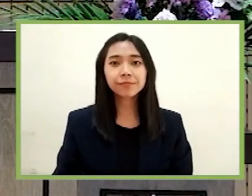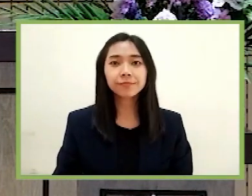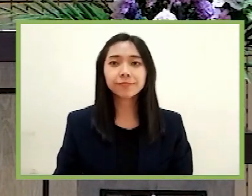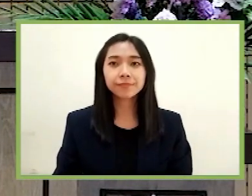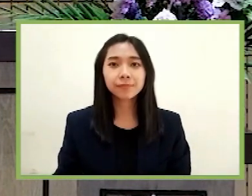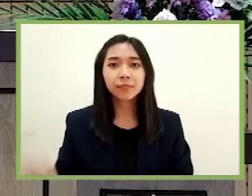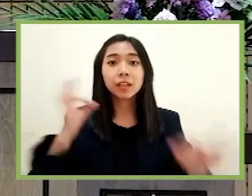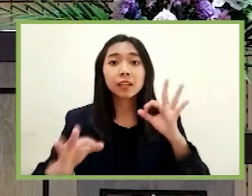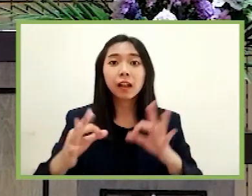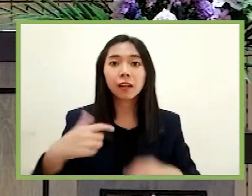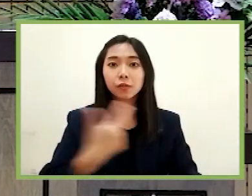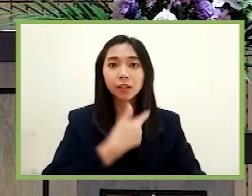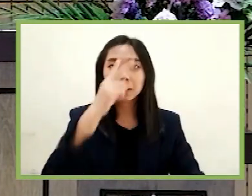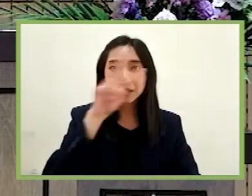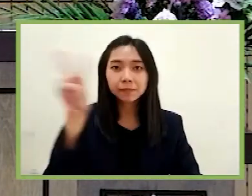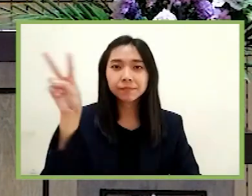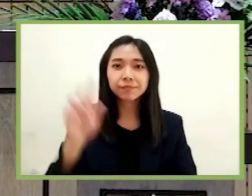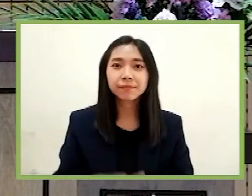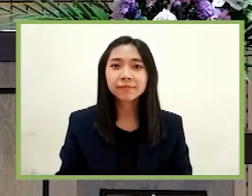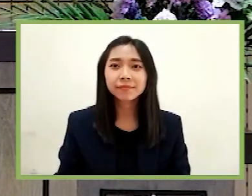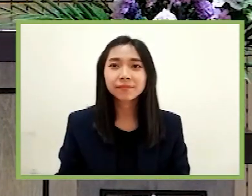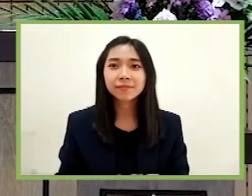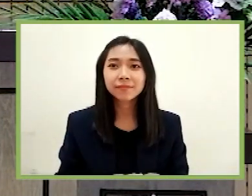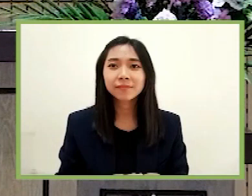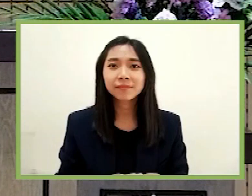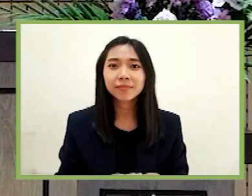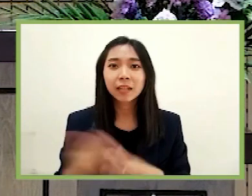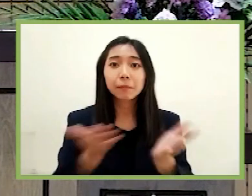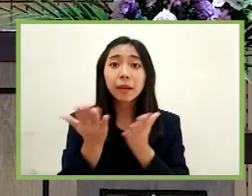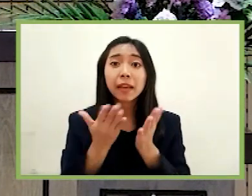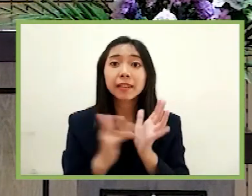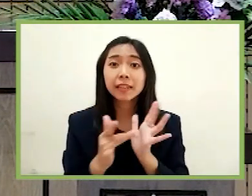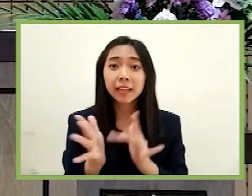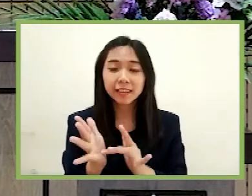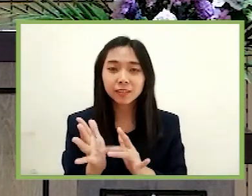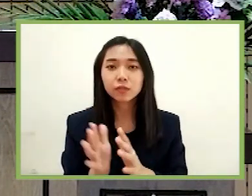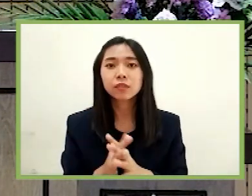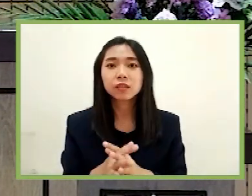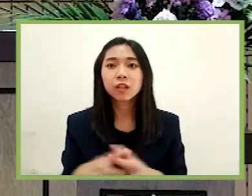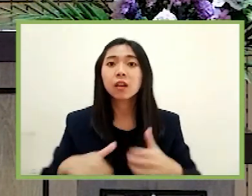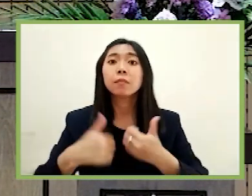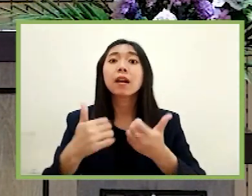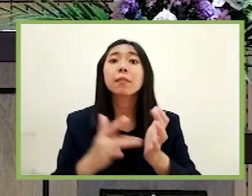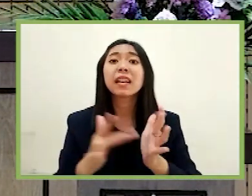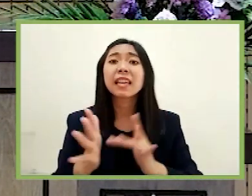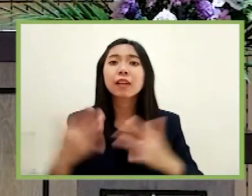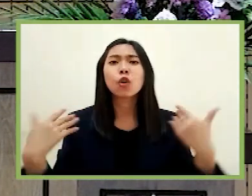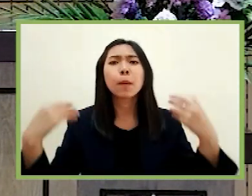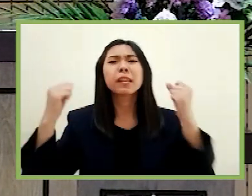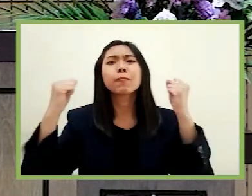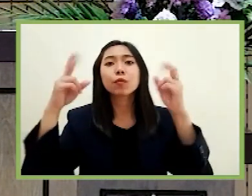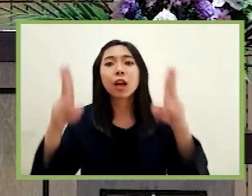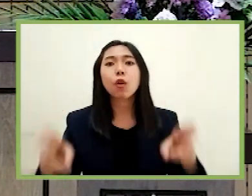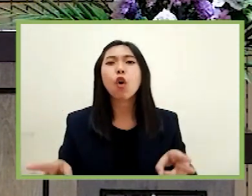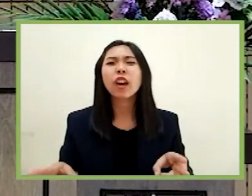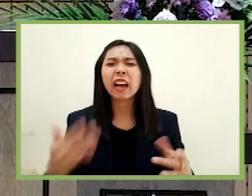kalau melihat jejak-jejak yang Yesus lakukan bagaimana dia menyembuhkan orang